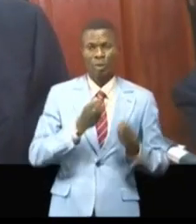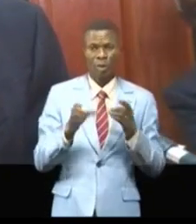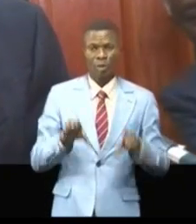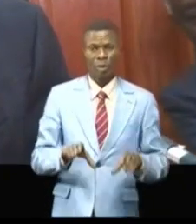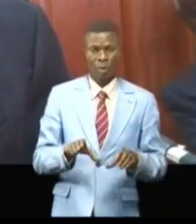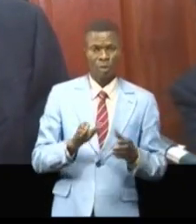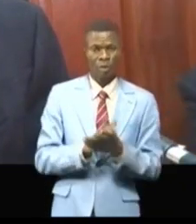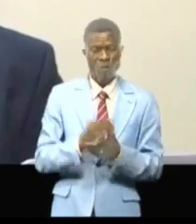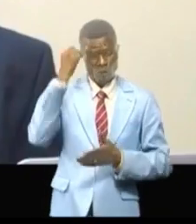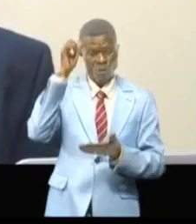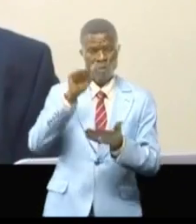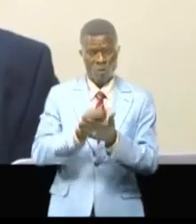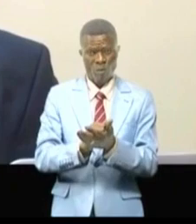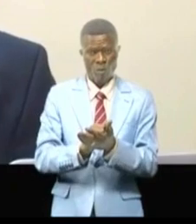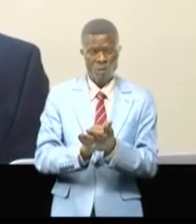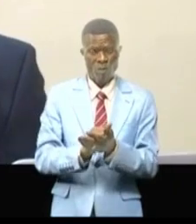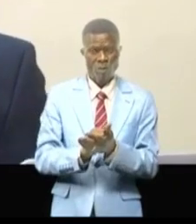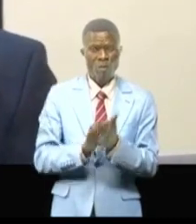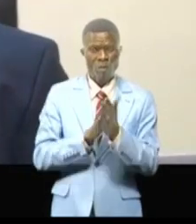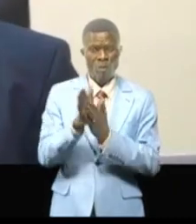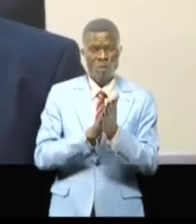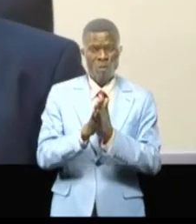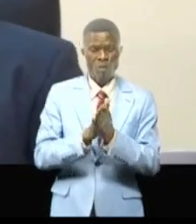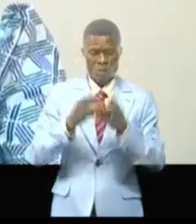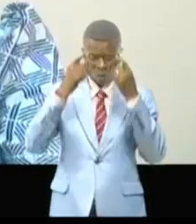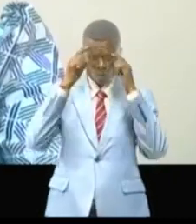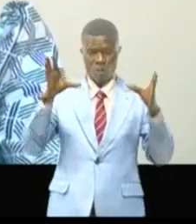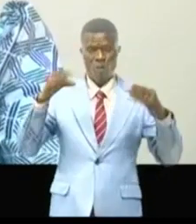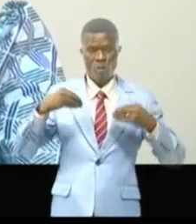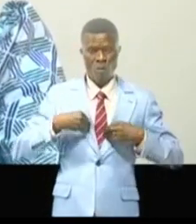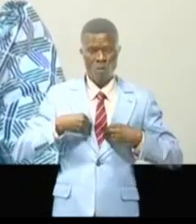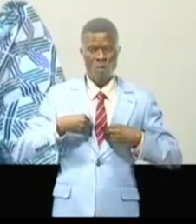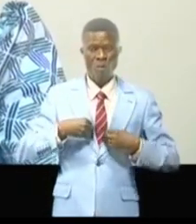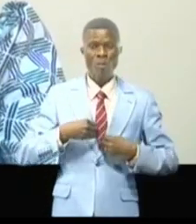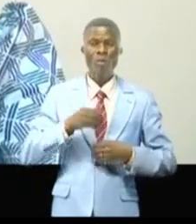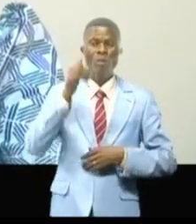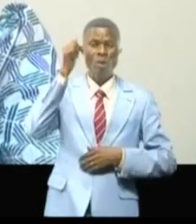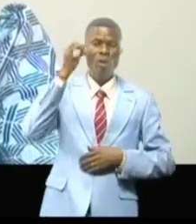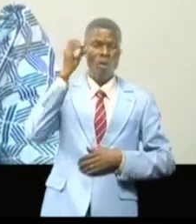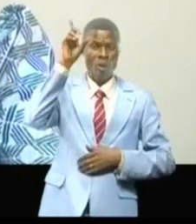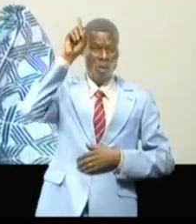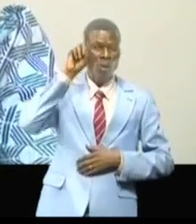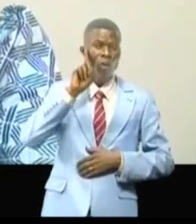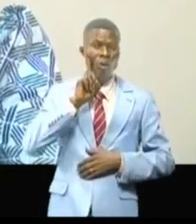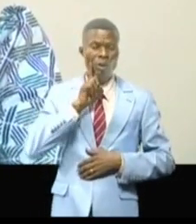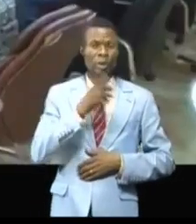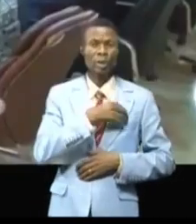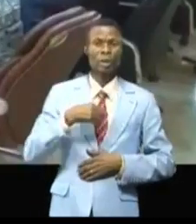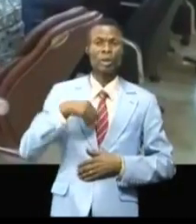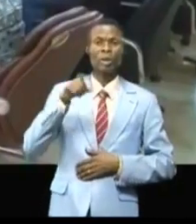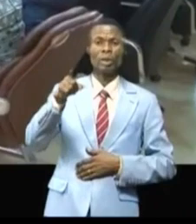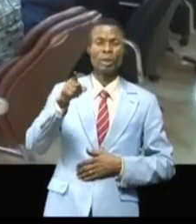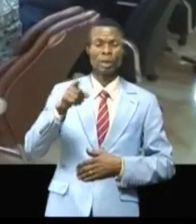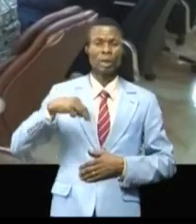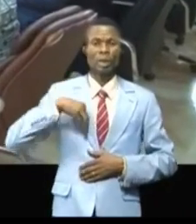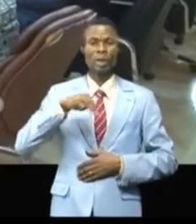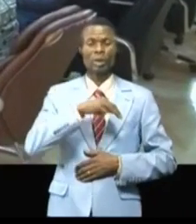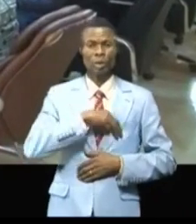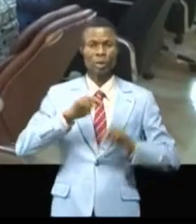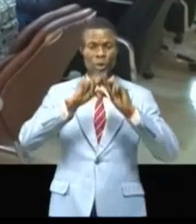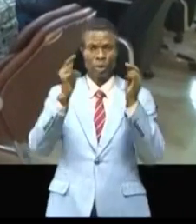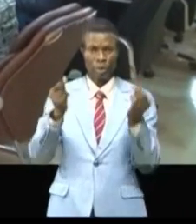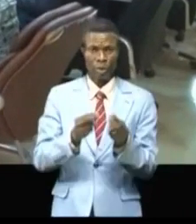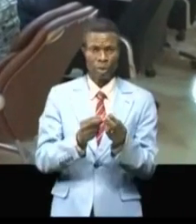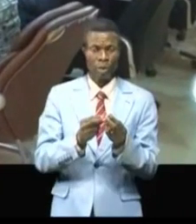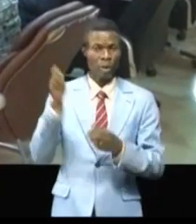Cette hypothèse a été prise avec ardeur par la révérende sœur professeure Florence Mbiamadi, membre du mouvement